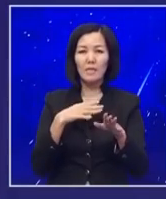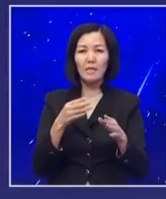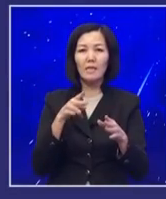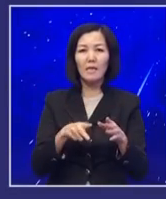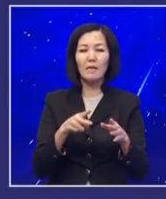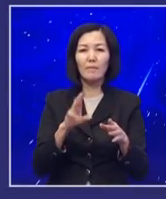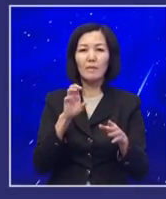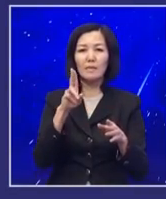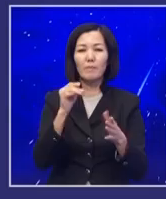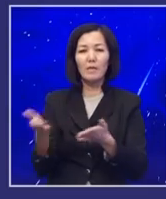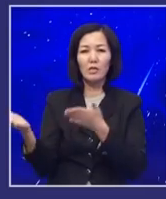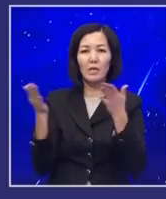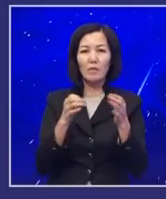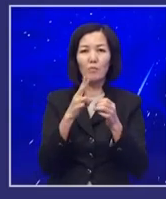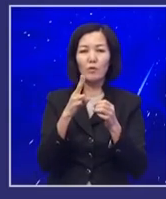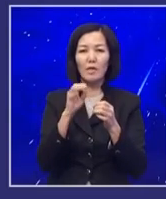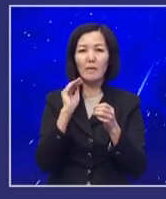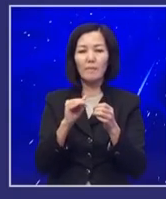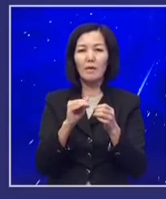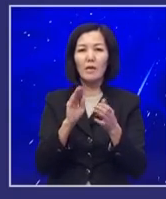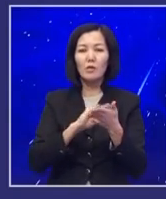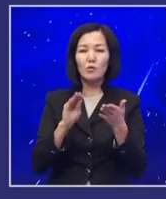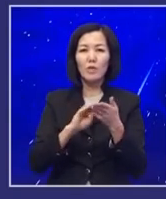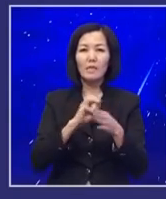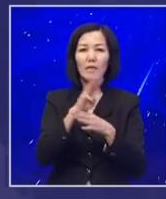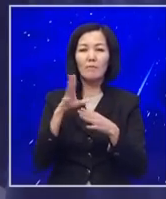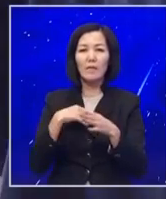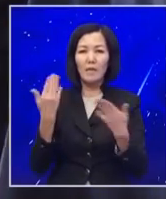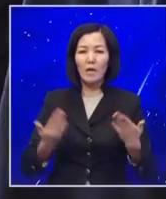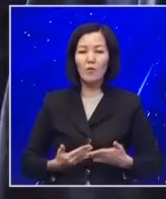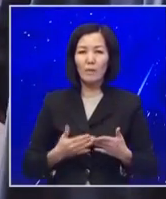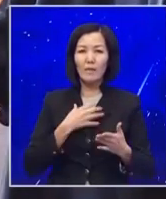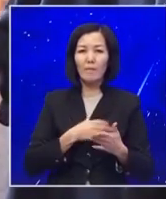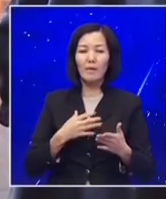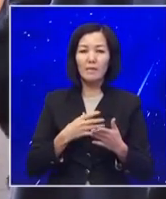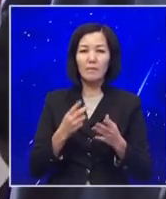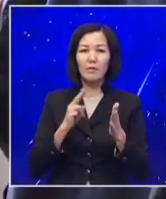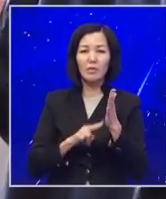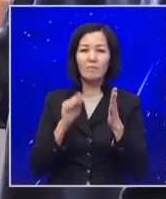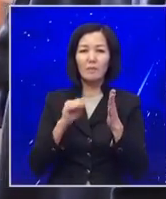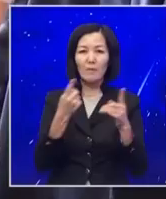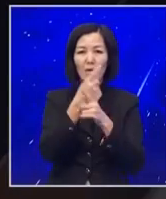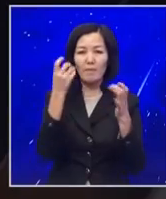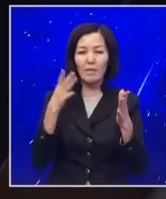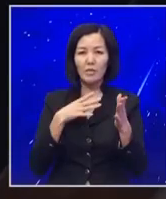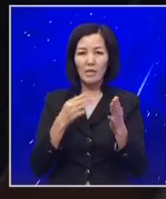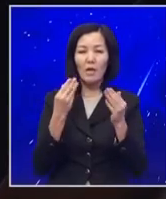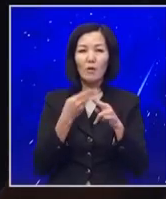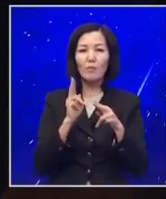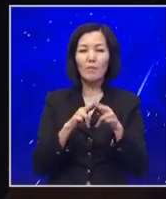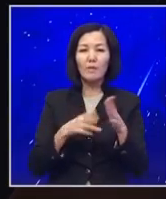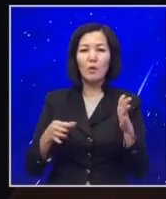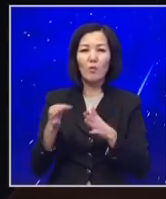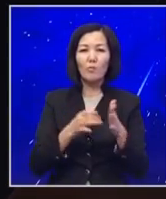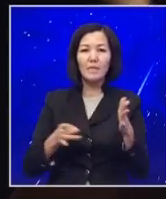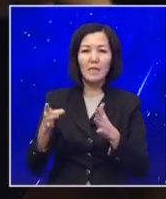2000 спикер шақырылып, 12000-ға жуық бақ өкілі қамтылды. Әлеуметтік маңызы бар 70000-нан аса ақпарат жарияланыпты. Мұнан бөлек